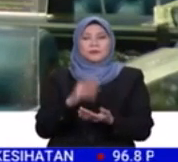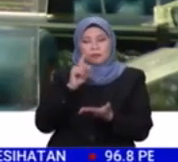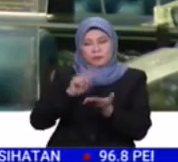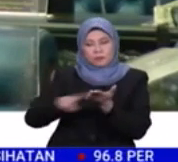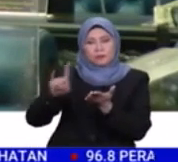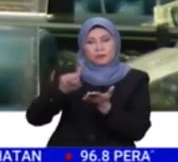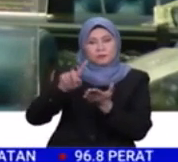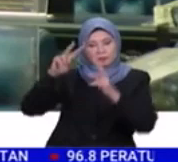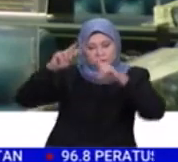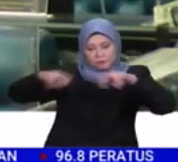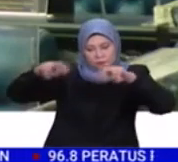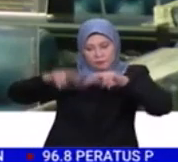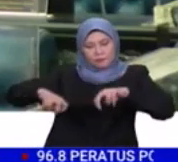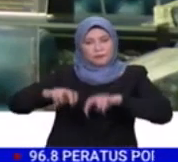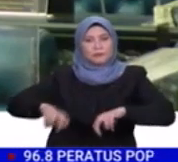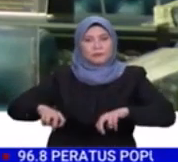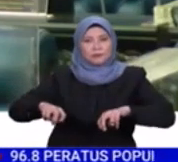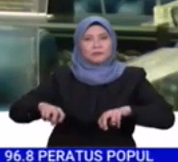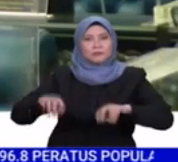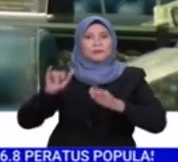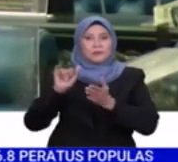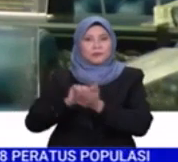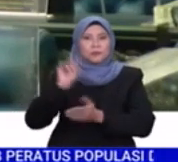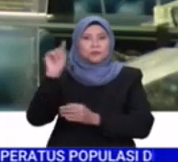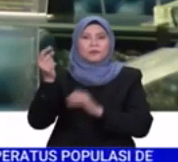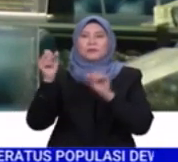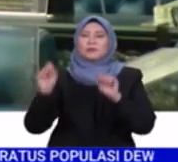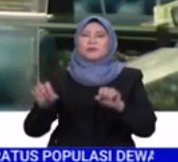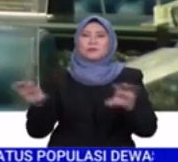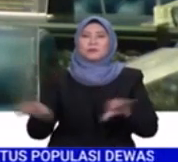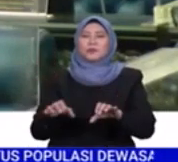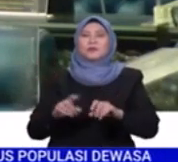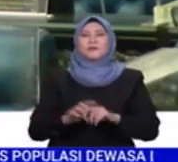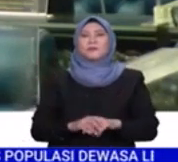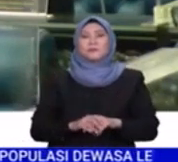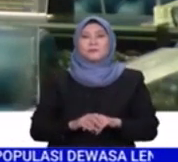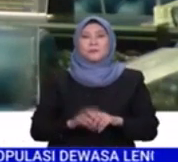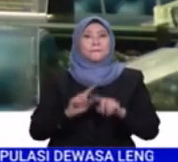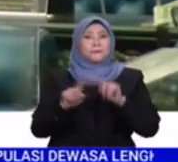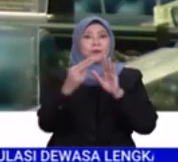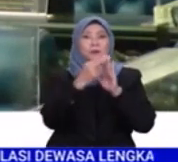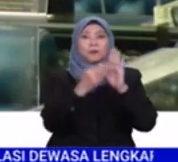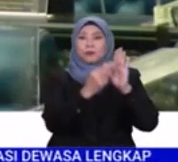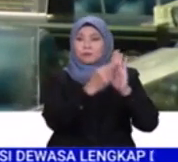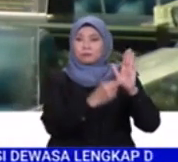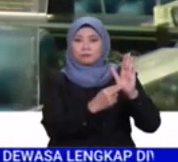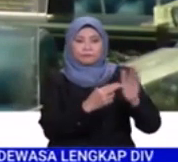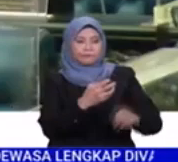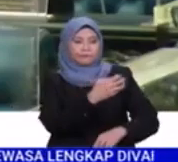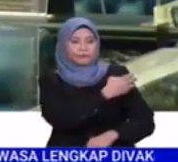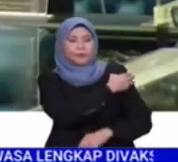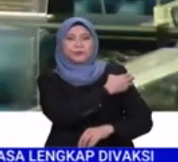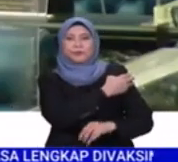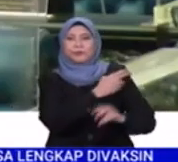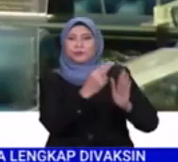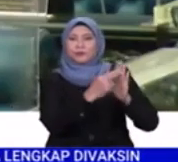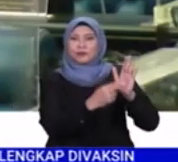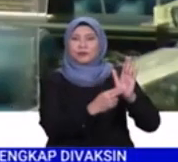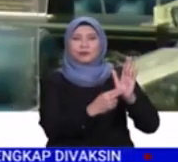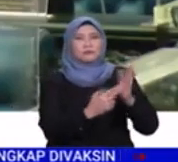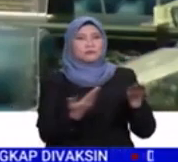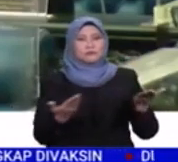dilihat ataupun dikaji dari itu saja yang boleh kita lakukan tetapi vossloh tidak dapat dikuasakan bagi